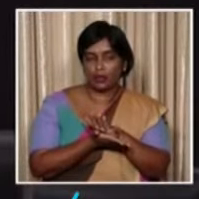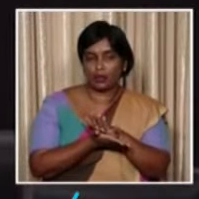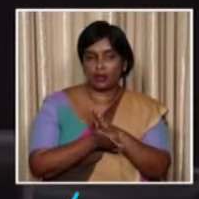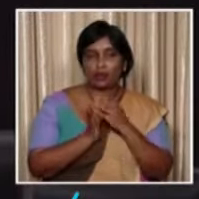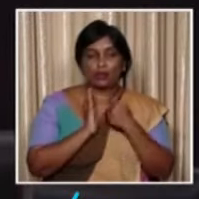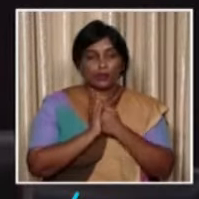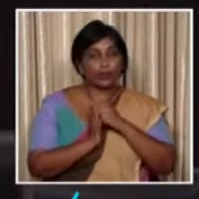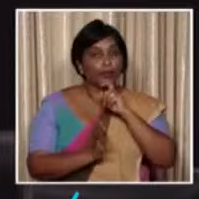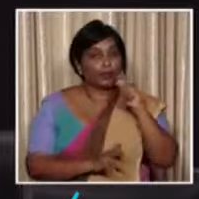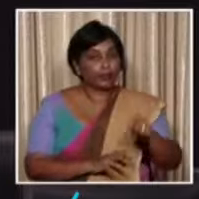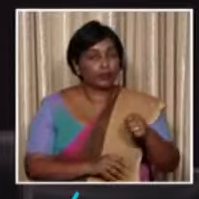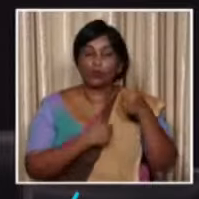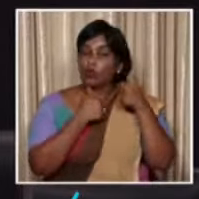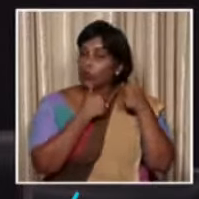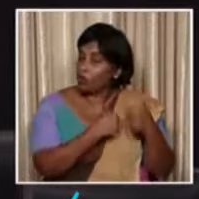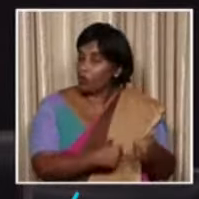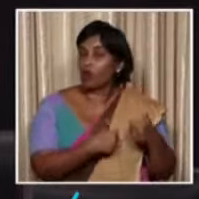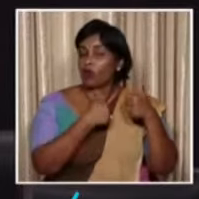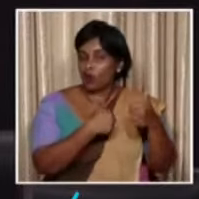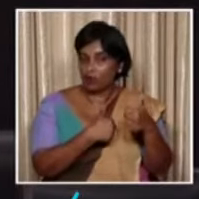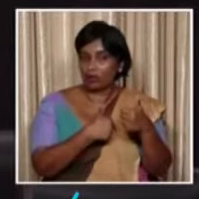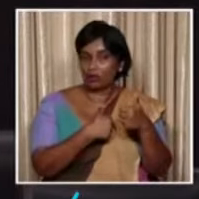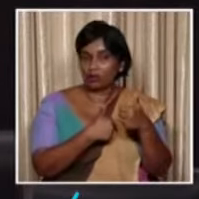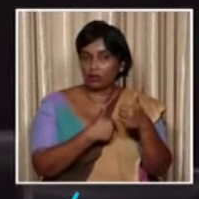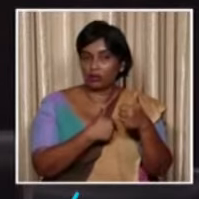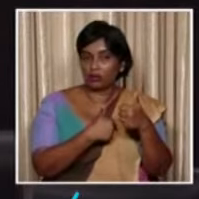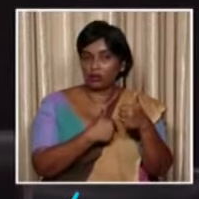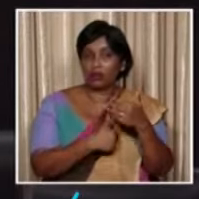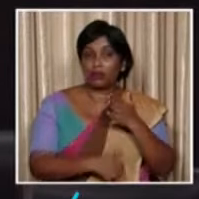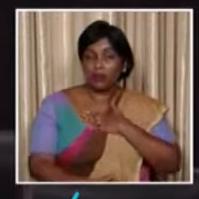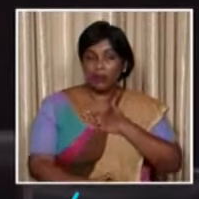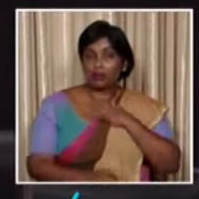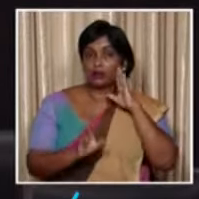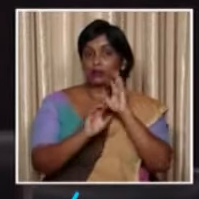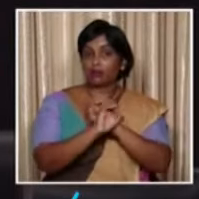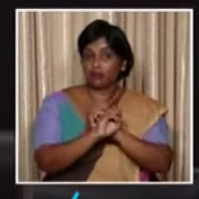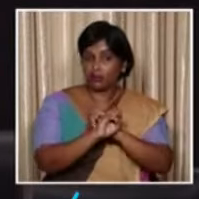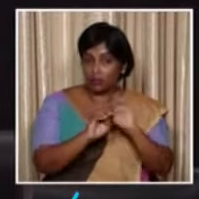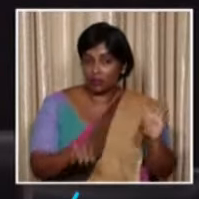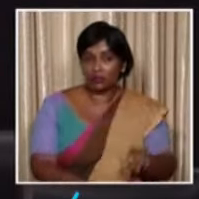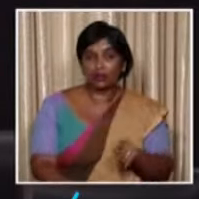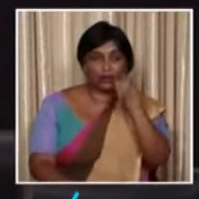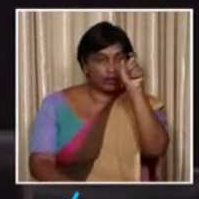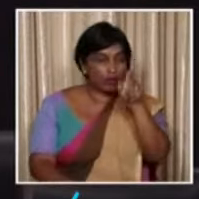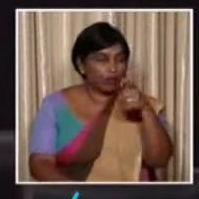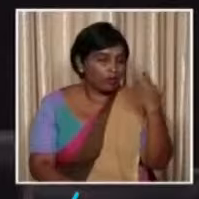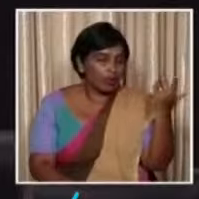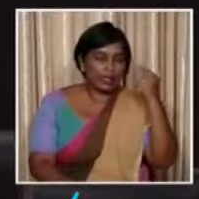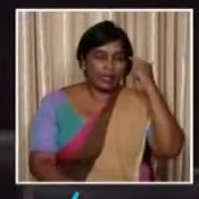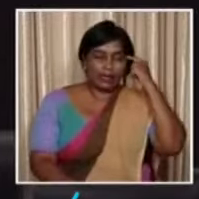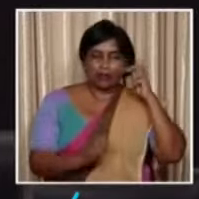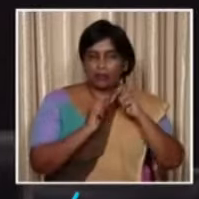गरु विनिसुरोरु इता पिरिसिदुई मगे प्रकाशें काटवत हितकन गाटुवक वेन्न मम कल्ला